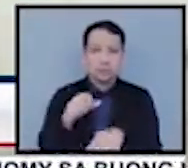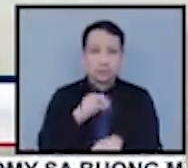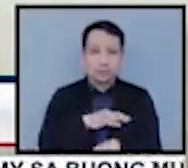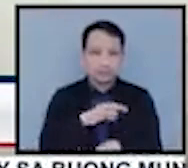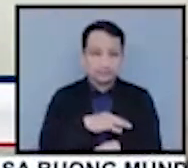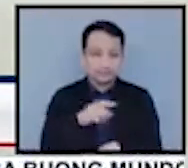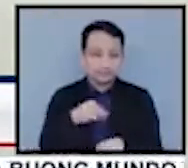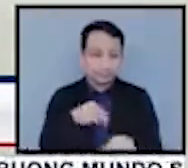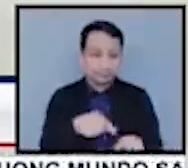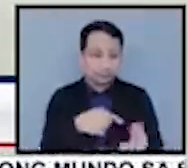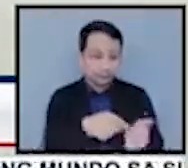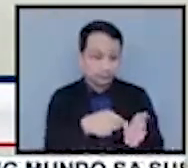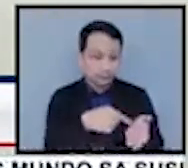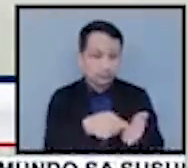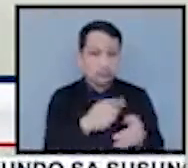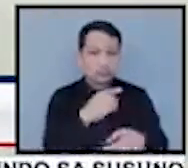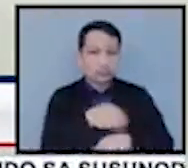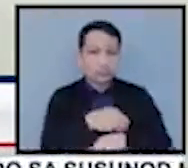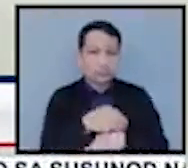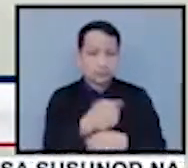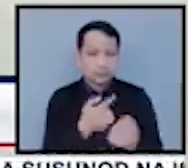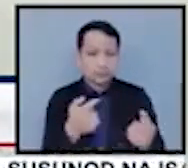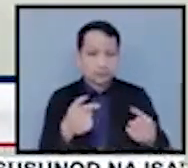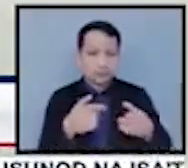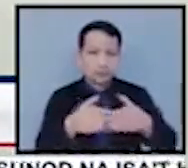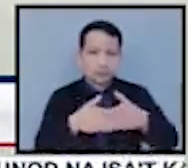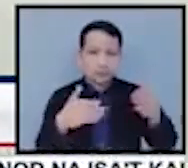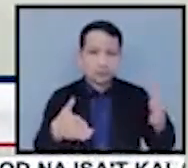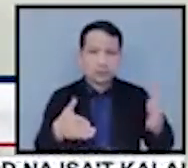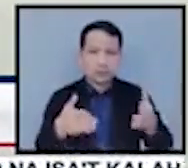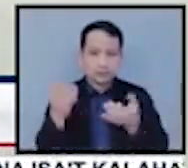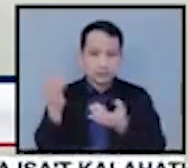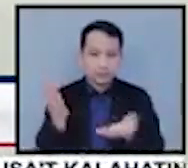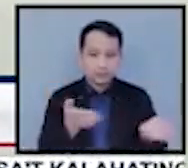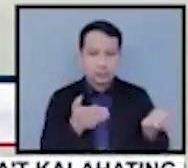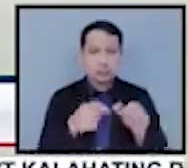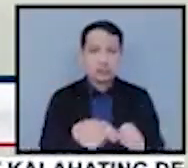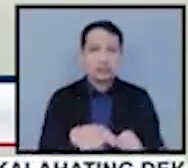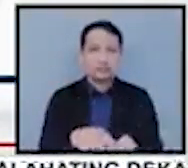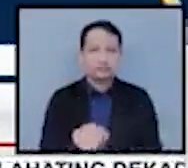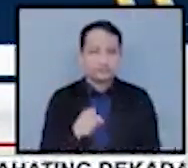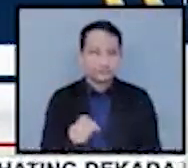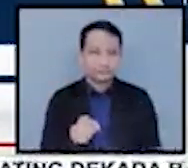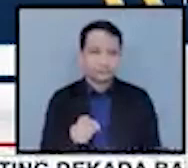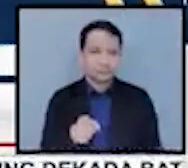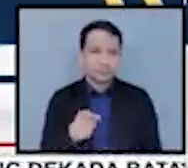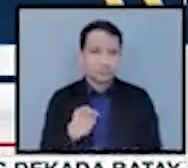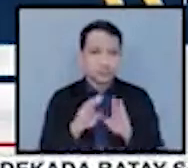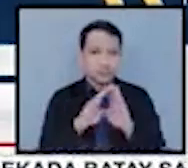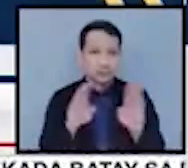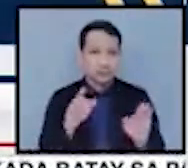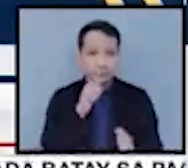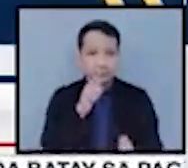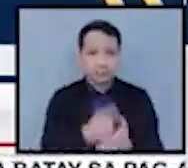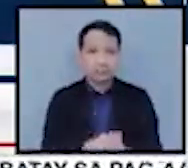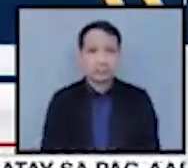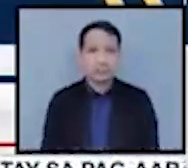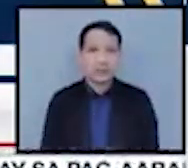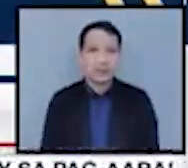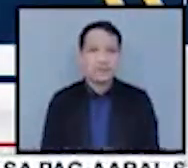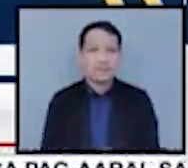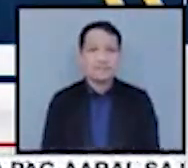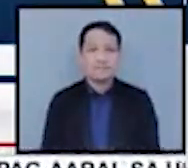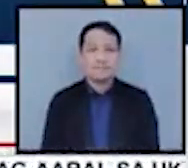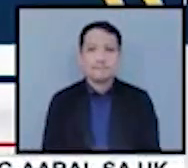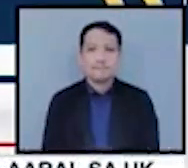nagbabayad ng deposito na bawat container van sa mga shipping line. May buwelta sila sa open letter. Yung mga nandyan kasi yan, mga big